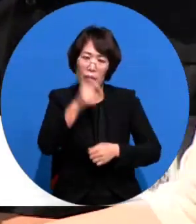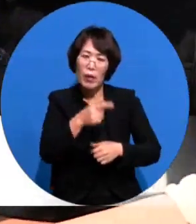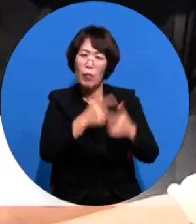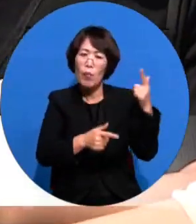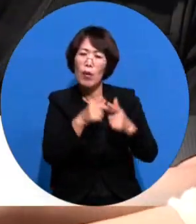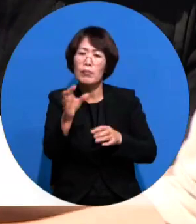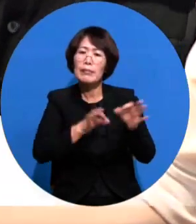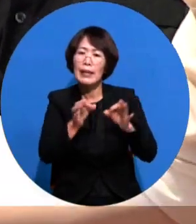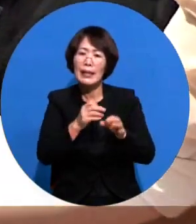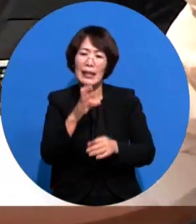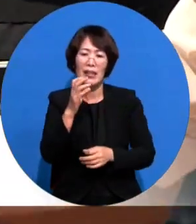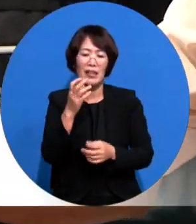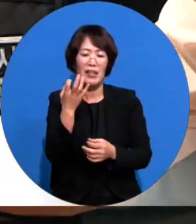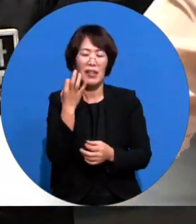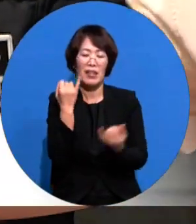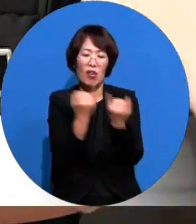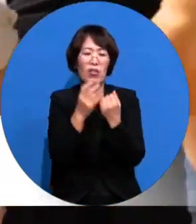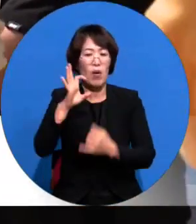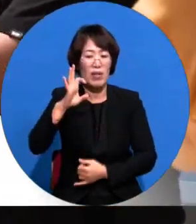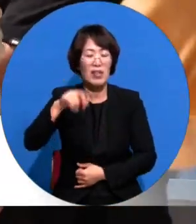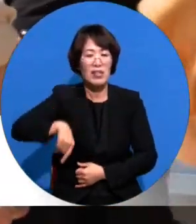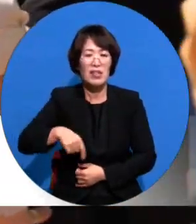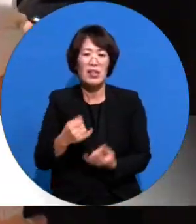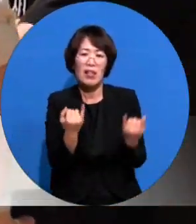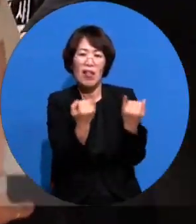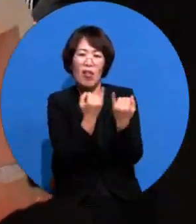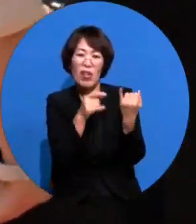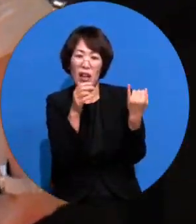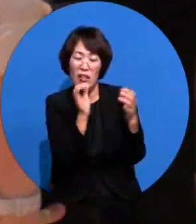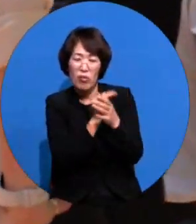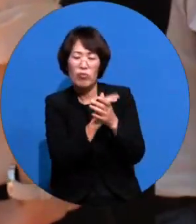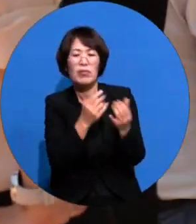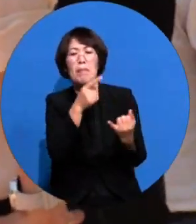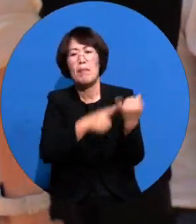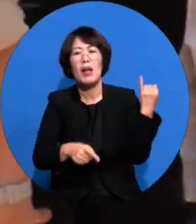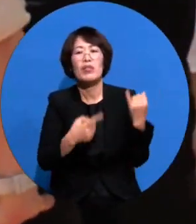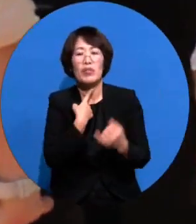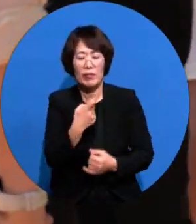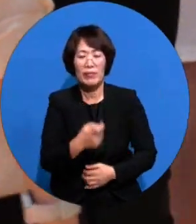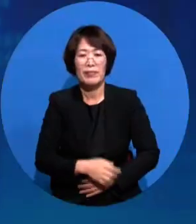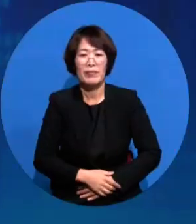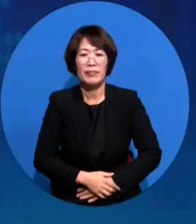한 상가 여성 화장실에서 여자친구를 살해한 혐의를 받고 있습니다.